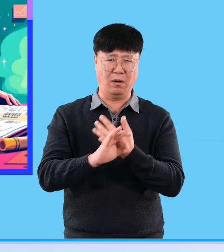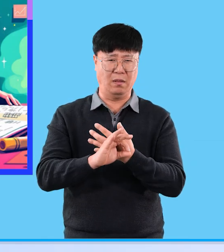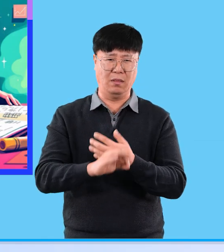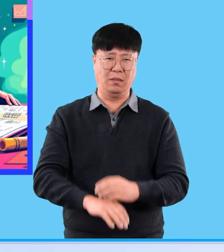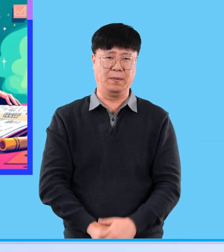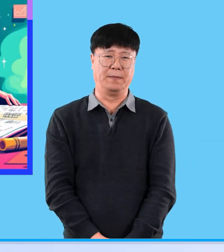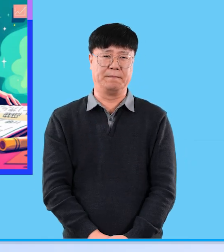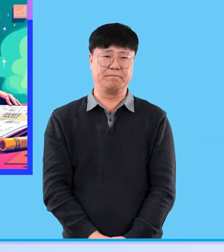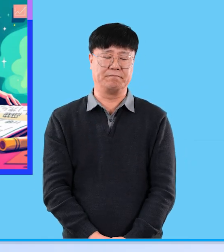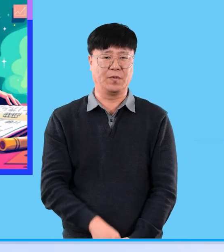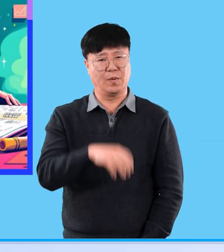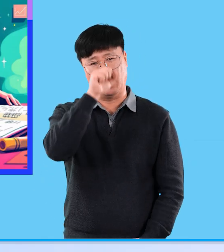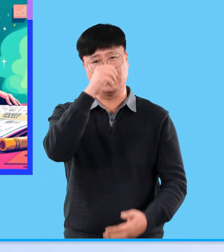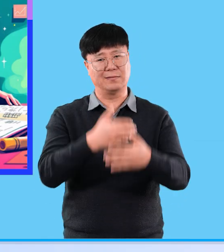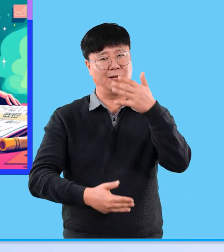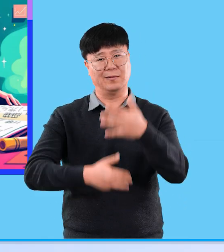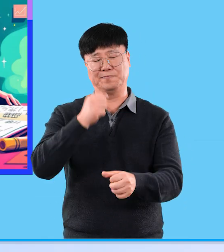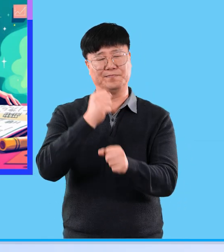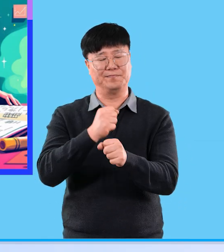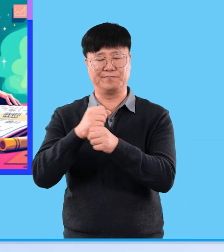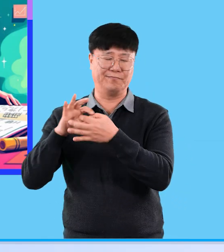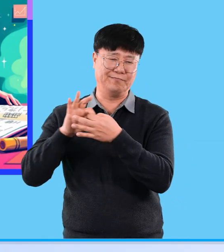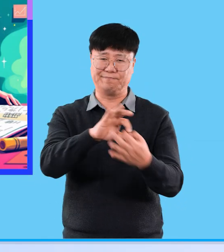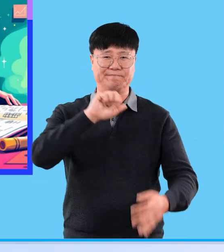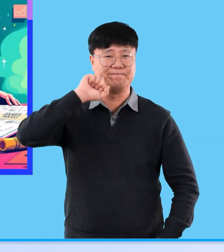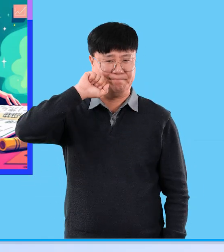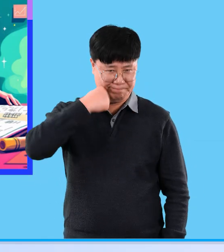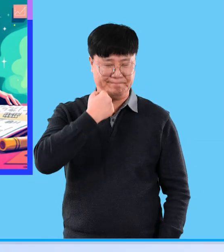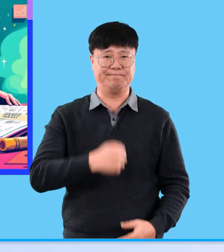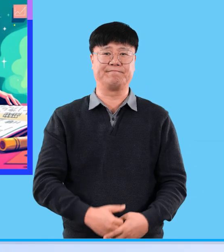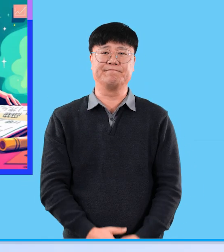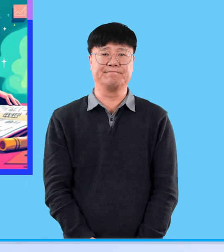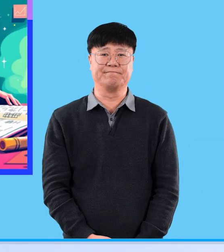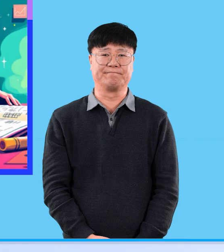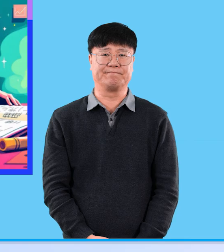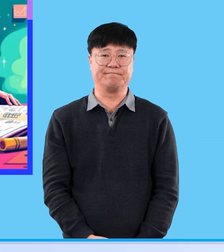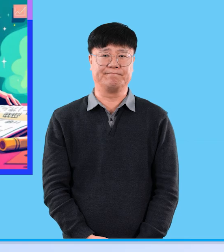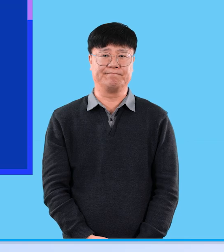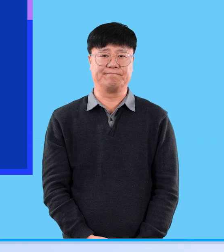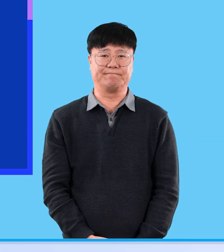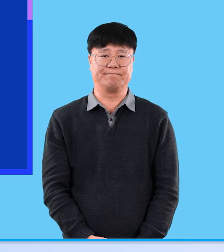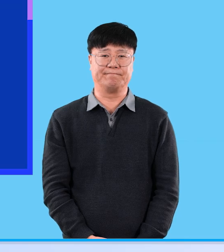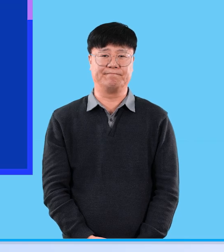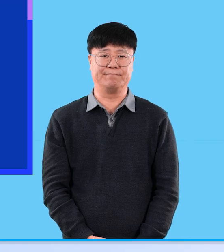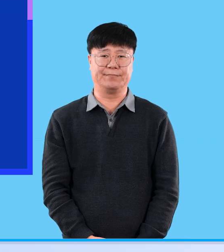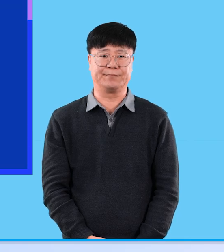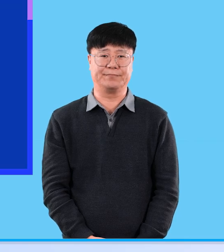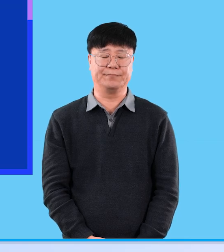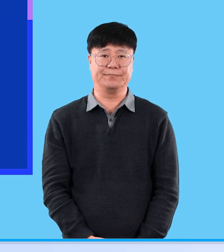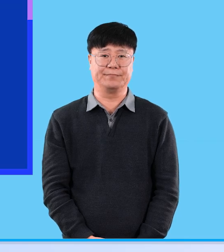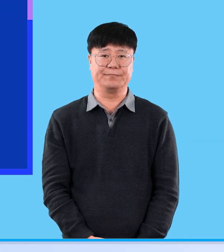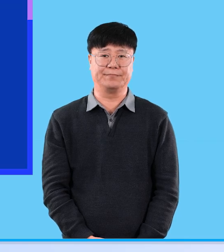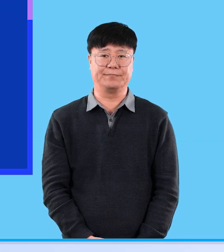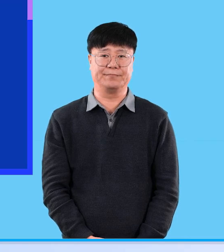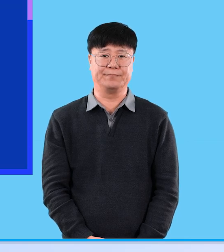만들게 되면 좋은 콘텐츠를 지속적으로 만들기 힘들게 됩니다.